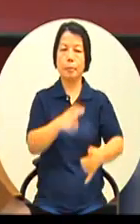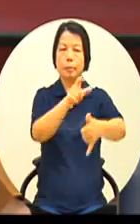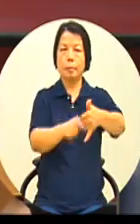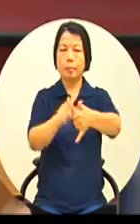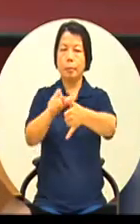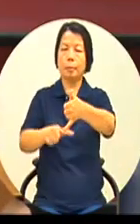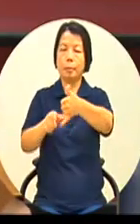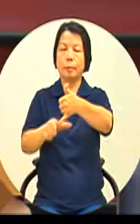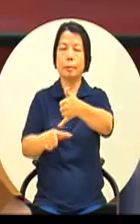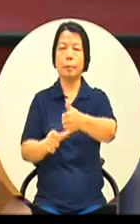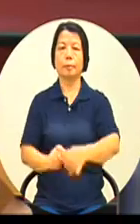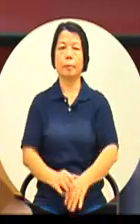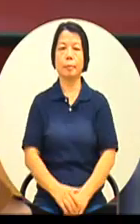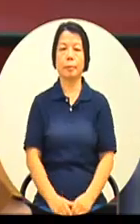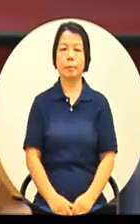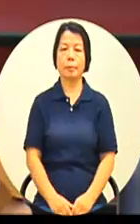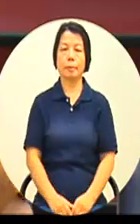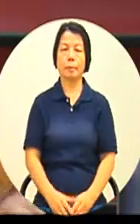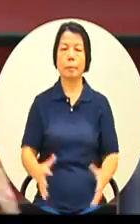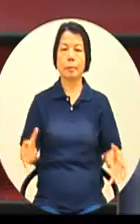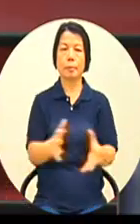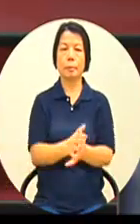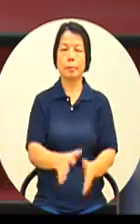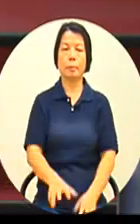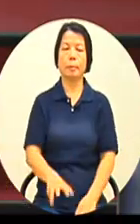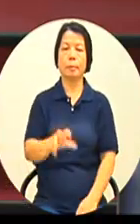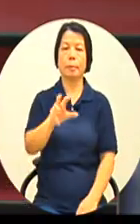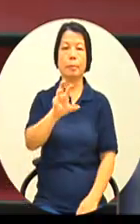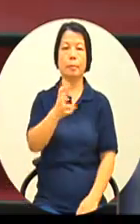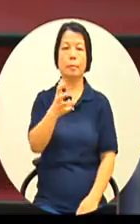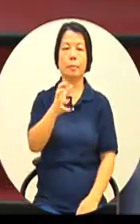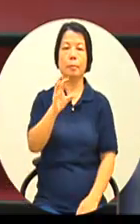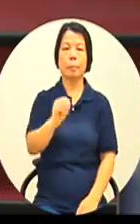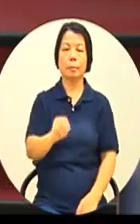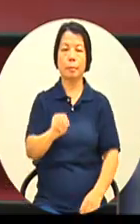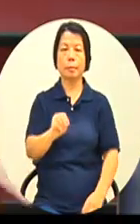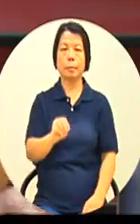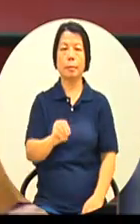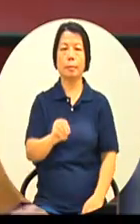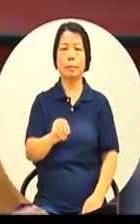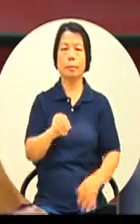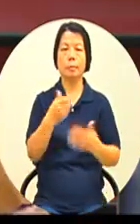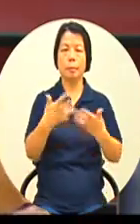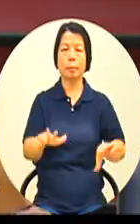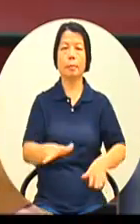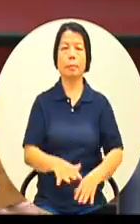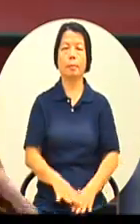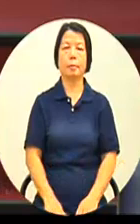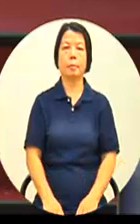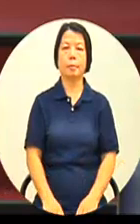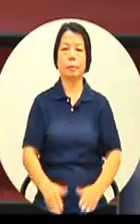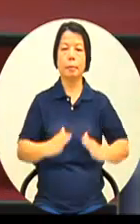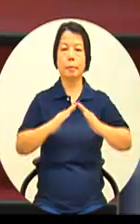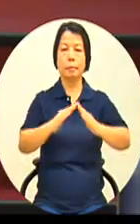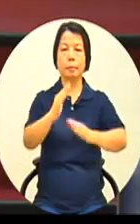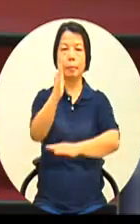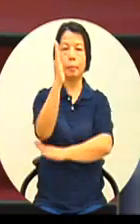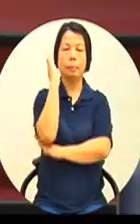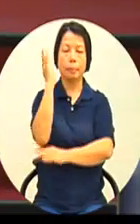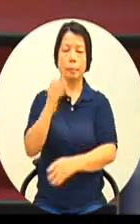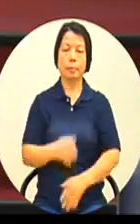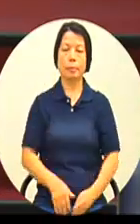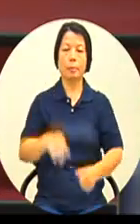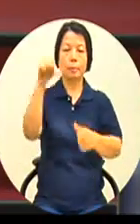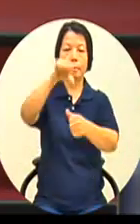违规的有80万，扣饮5000件。咱的市府公库罚款收